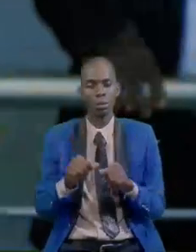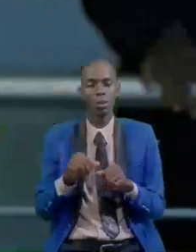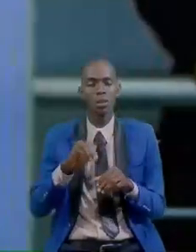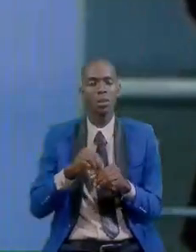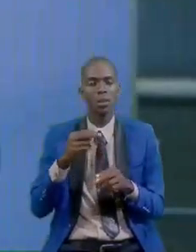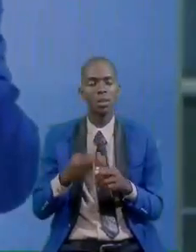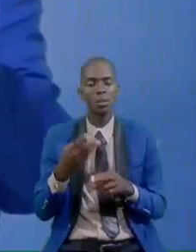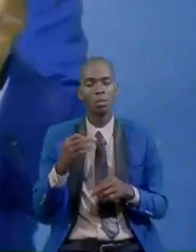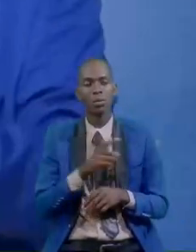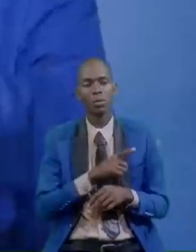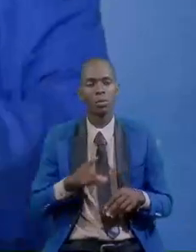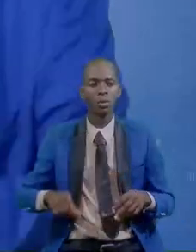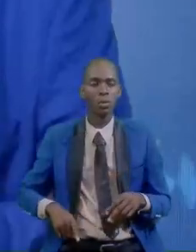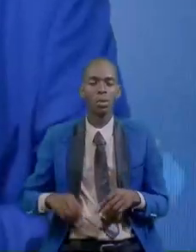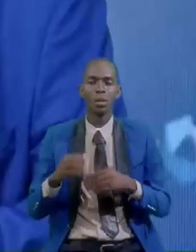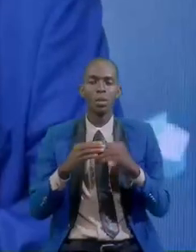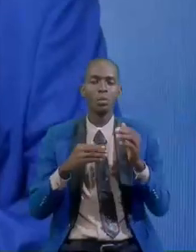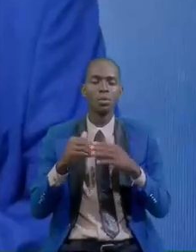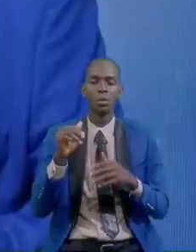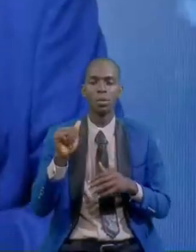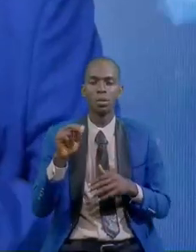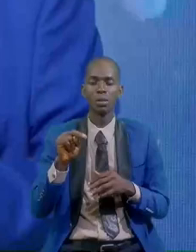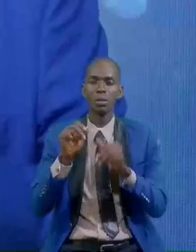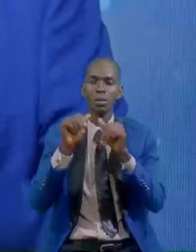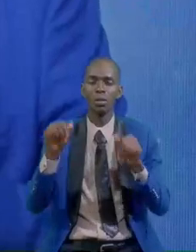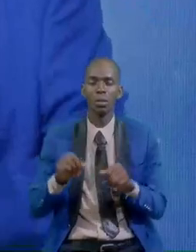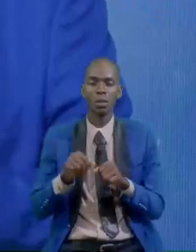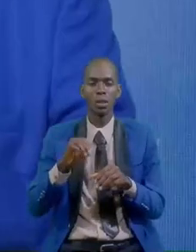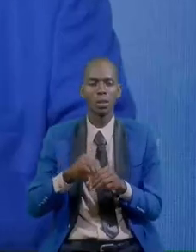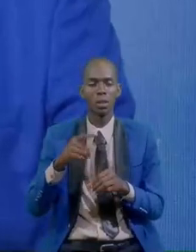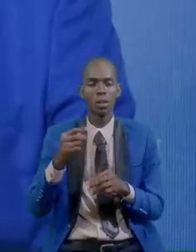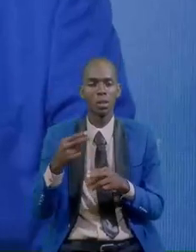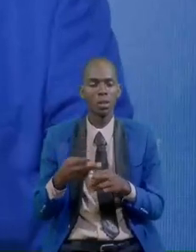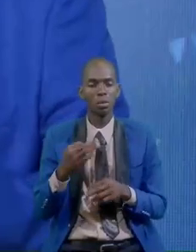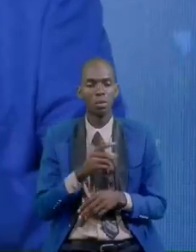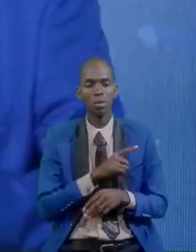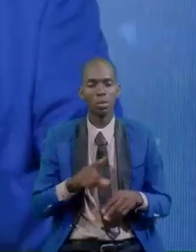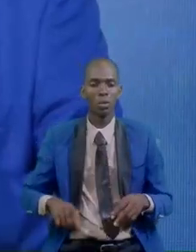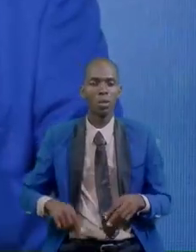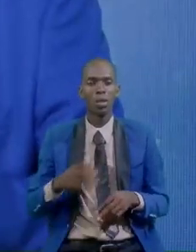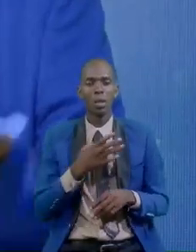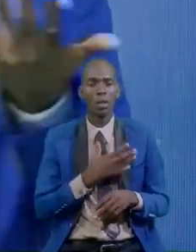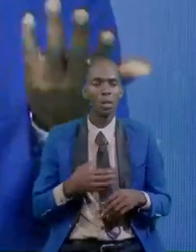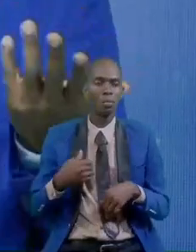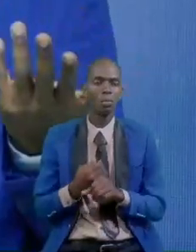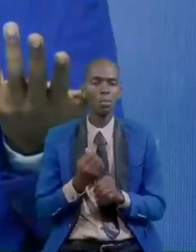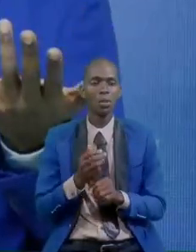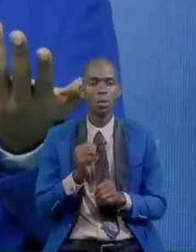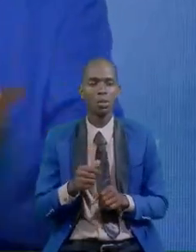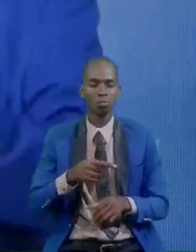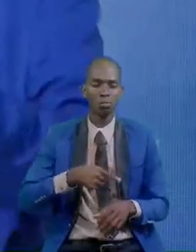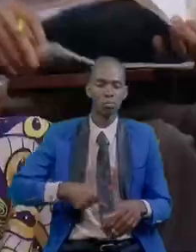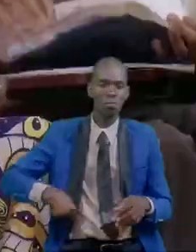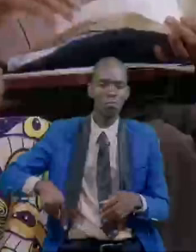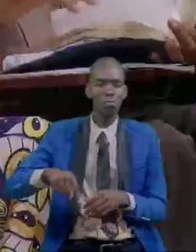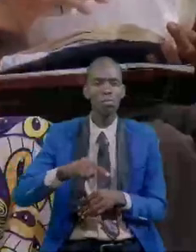d'une dénomination. Il bâtit un autel au nom de l'Éternel. Et il fit autour